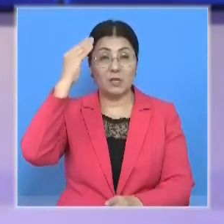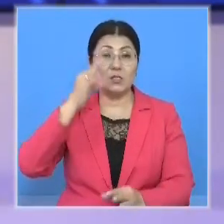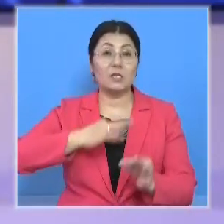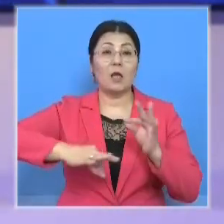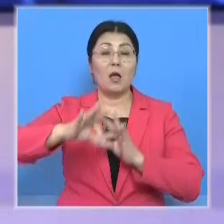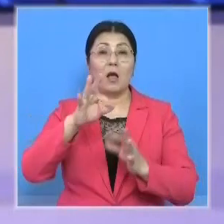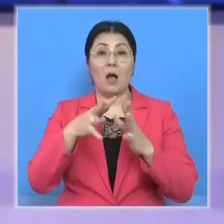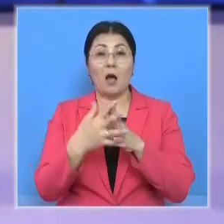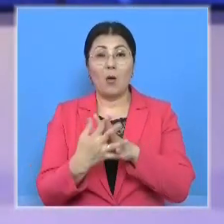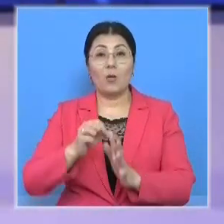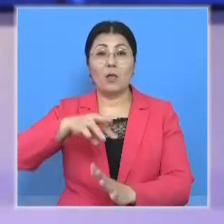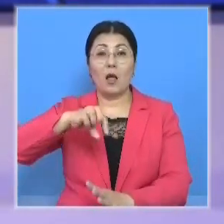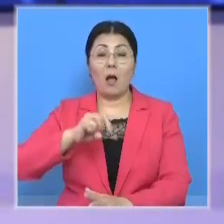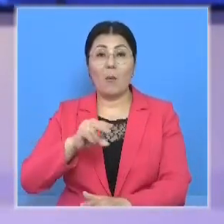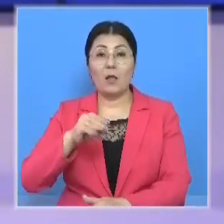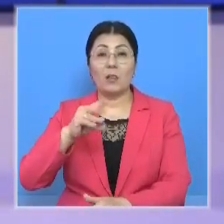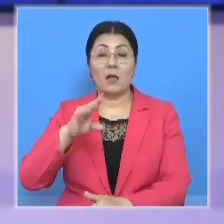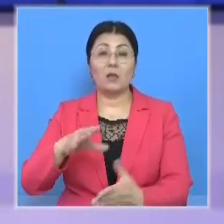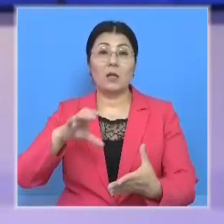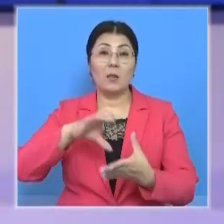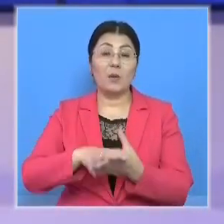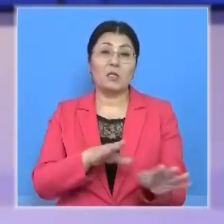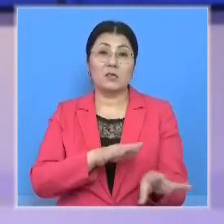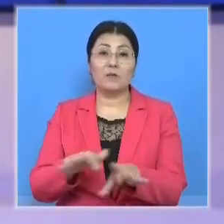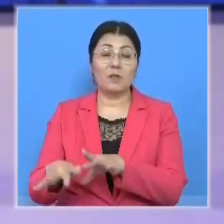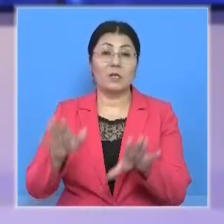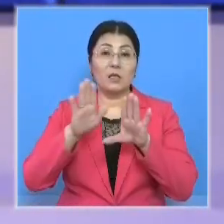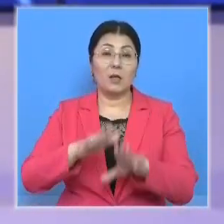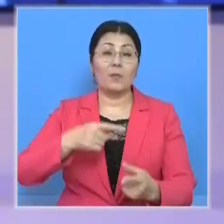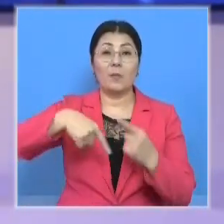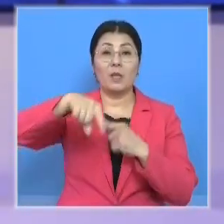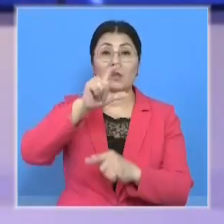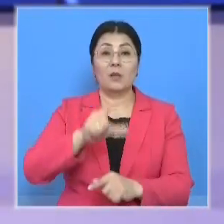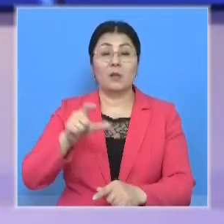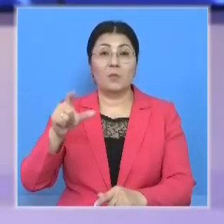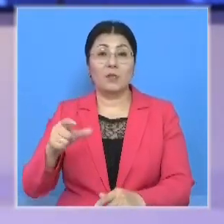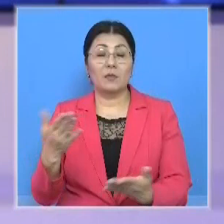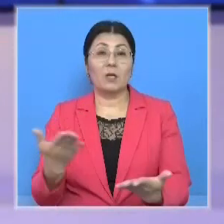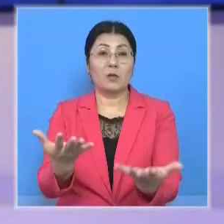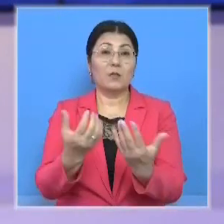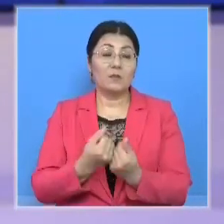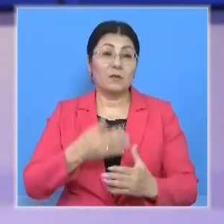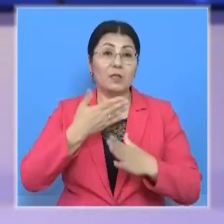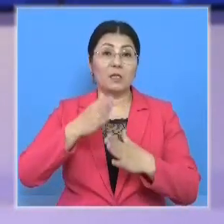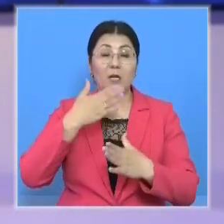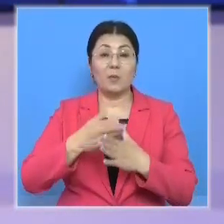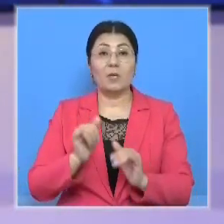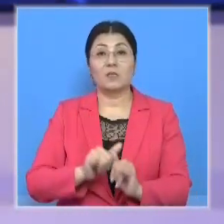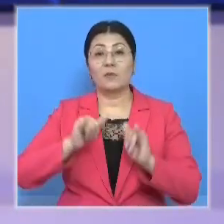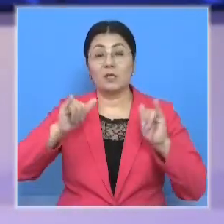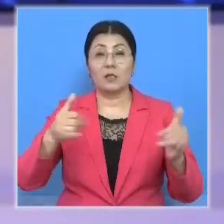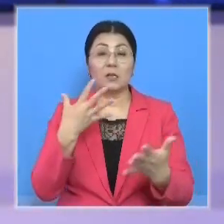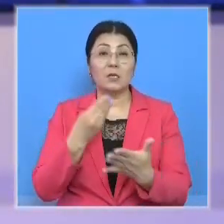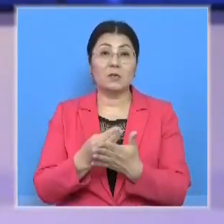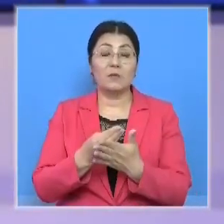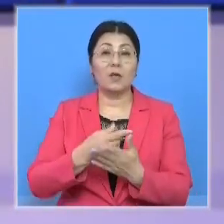проекта «Аул-Аманаты». Также они ознакомились с деятельностью местных бизнесменов, рискнувших взять льготный кредит на развитие